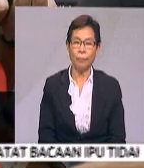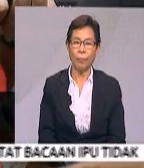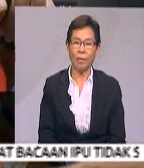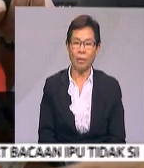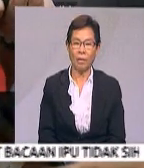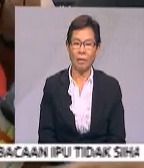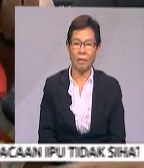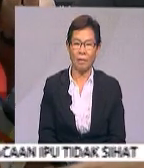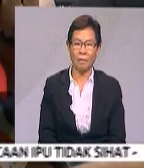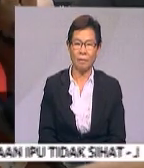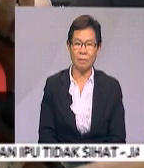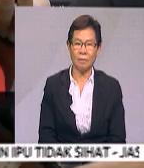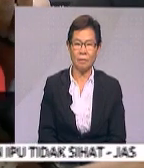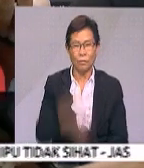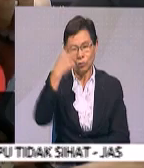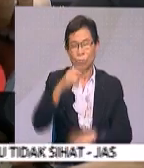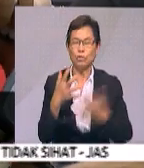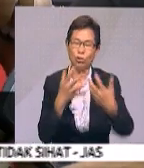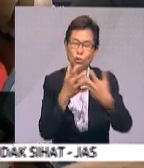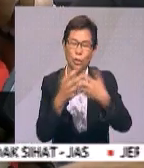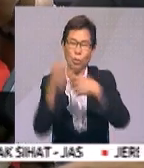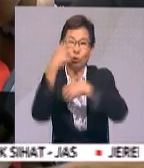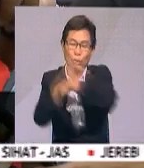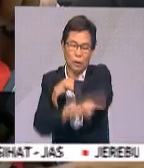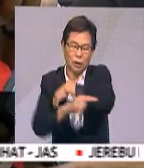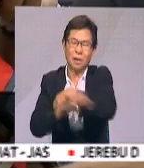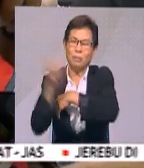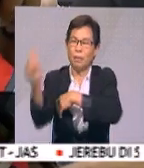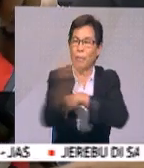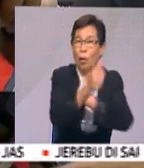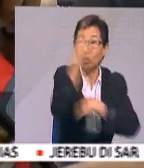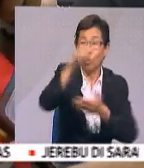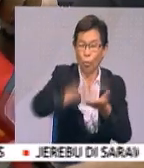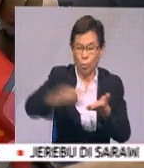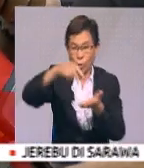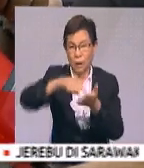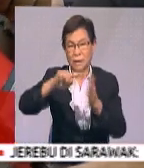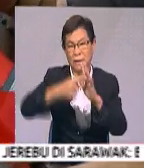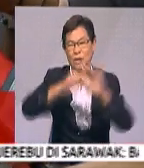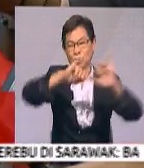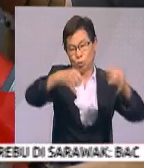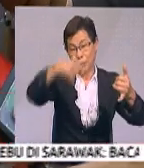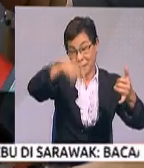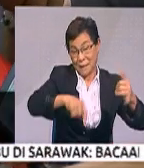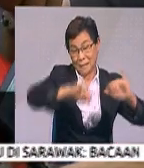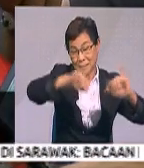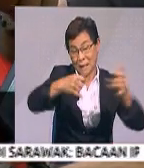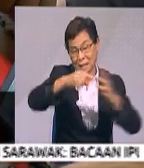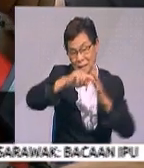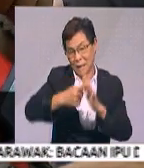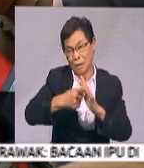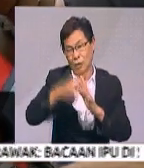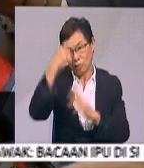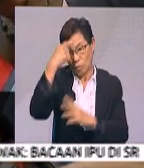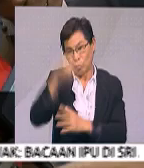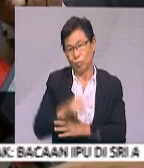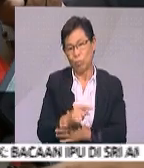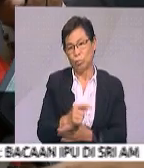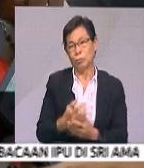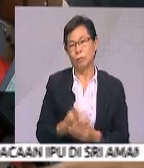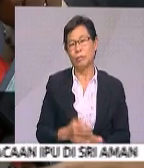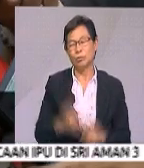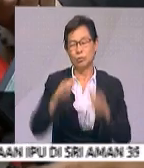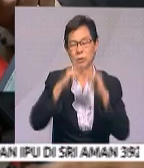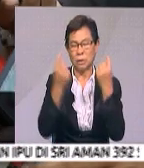Untuk sesuaikan untuk negeri masing-masing sebab untuk minggu ni sebab dah start hari Jumaat ni dah start. So untuk sesuaikan untuk tim, untuk